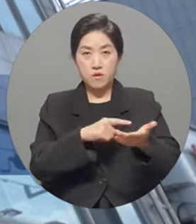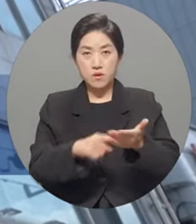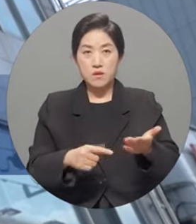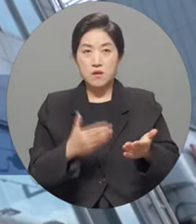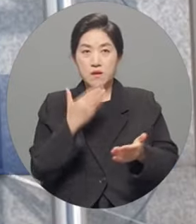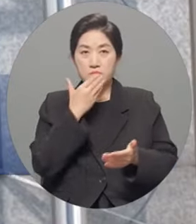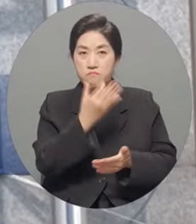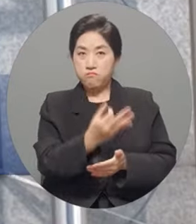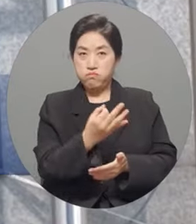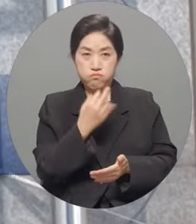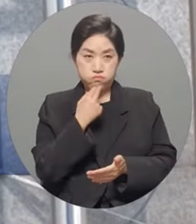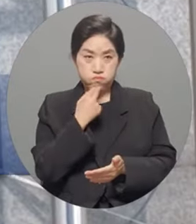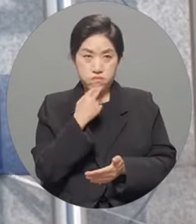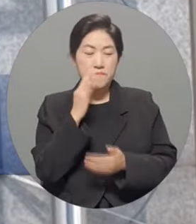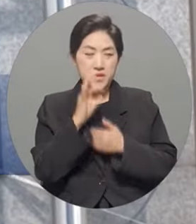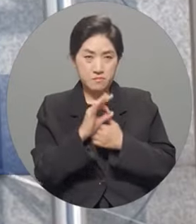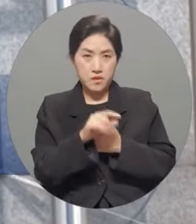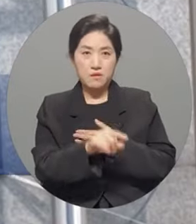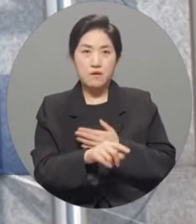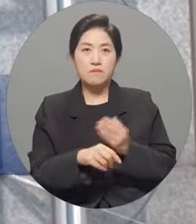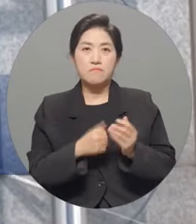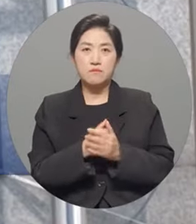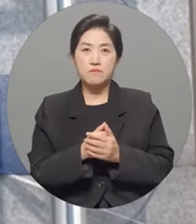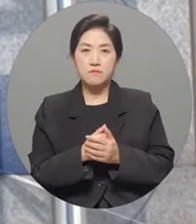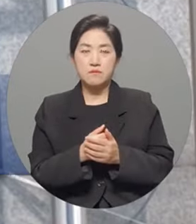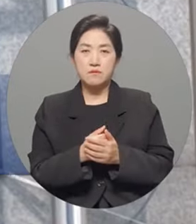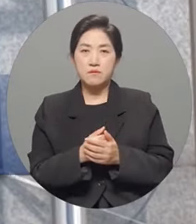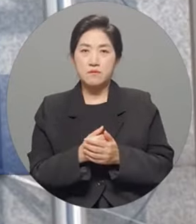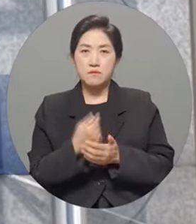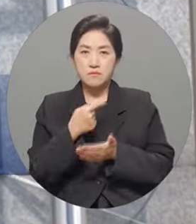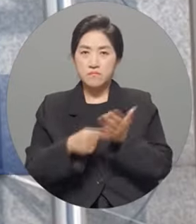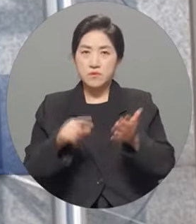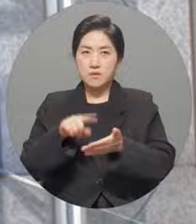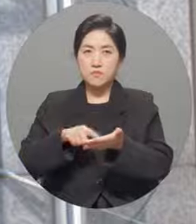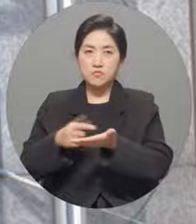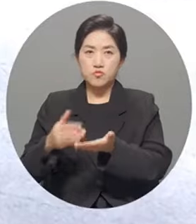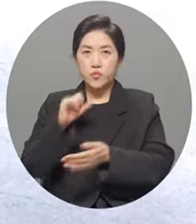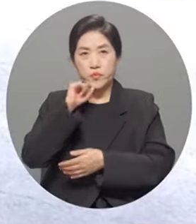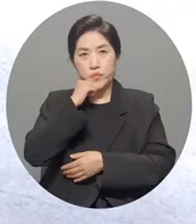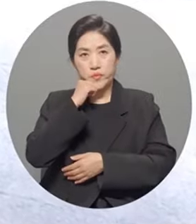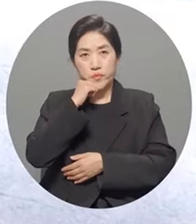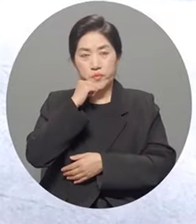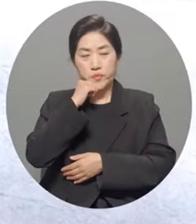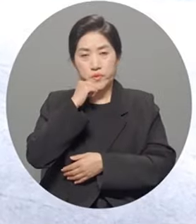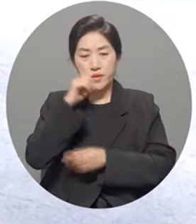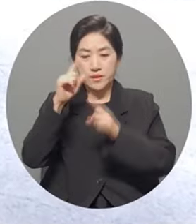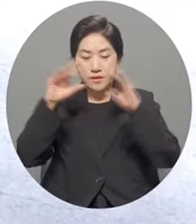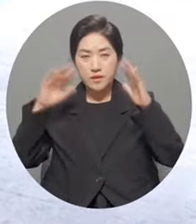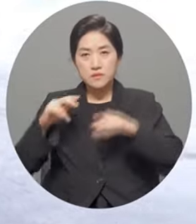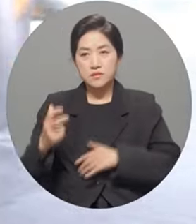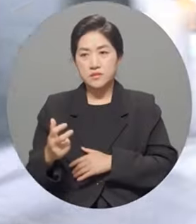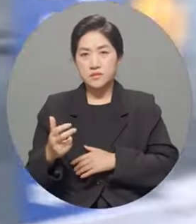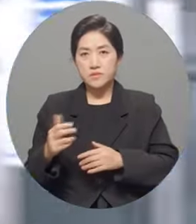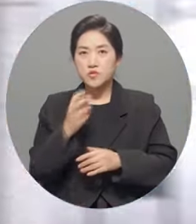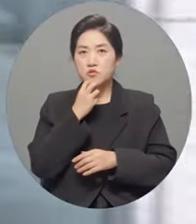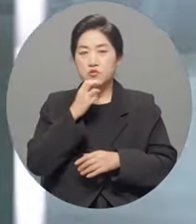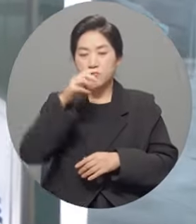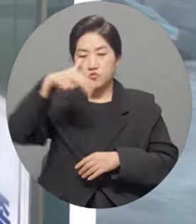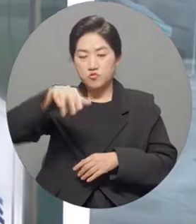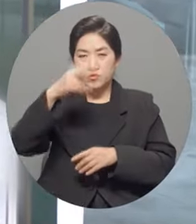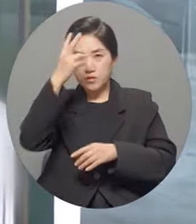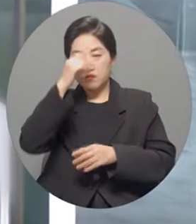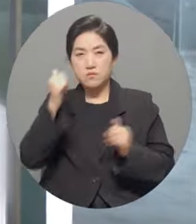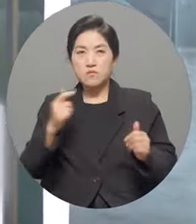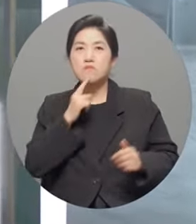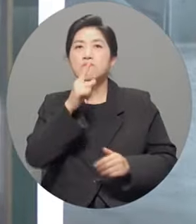수 있는 그런 경제적인 능력이 없다면 사실은 그 어려운 거 아니겠어요 대학생 70여명이 서울 중랑 경찰서의